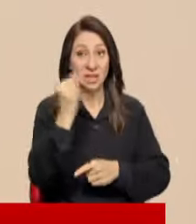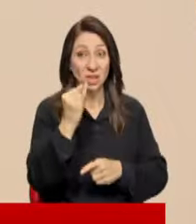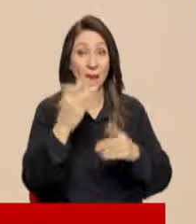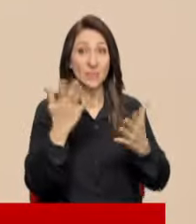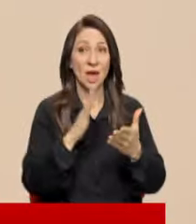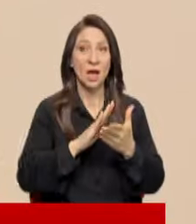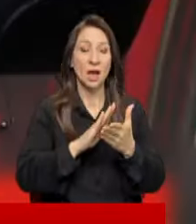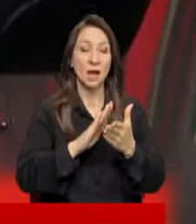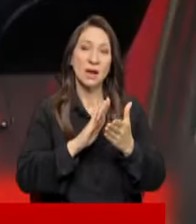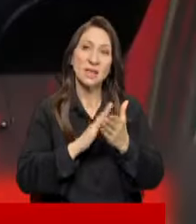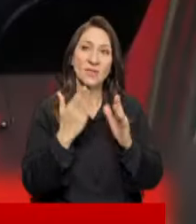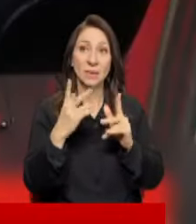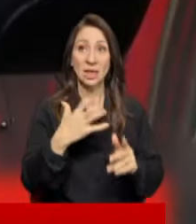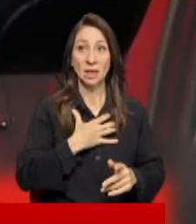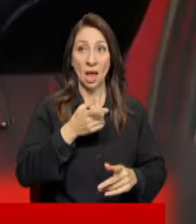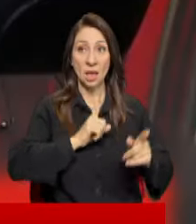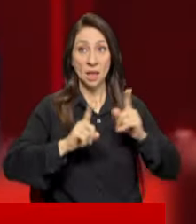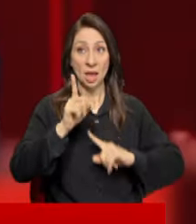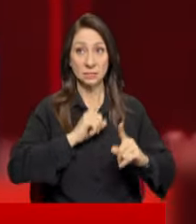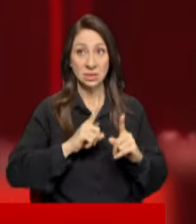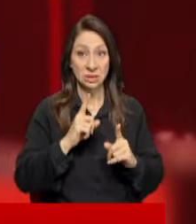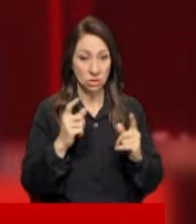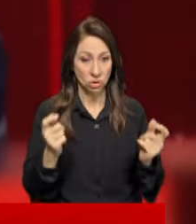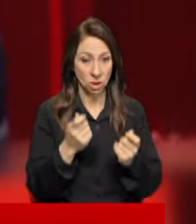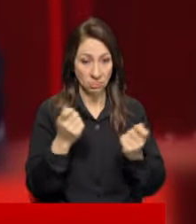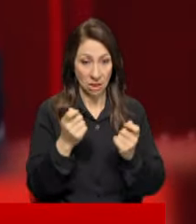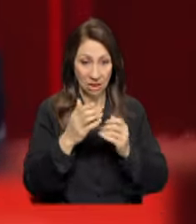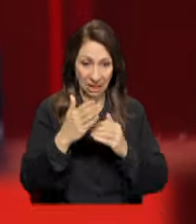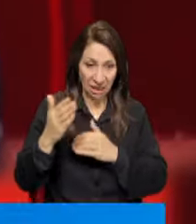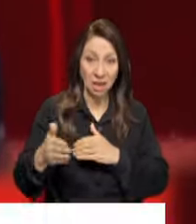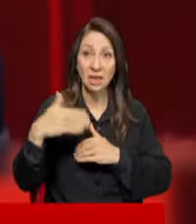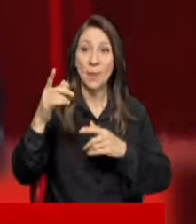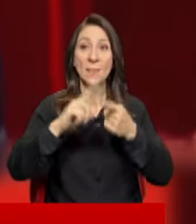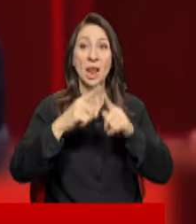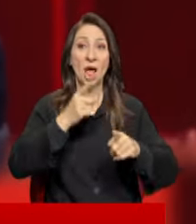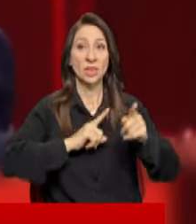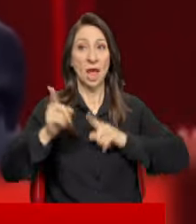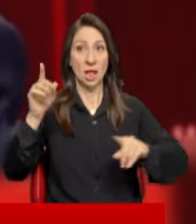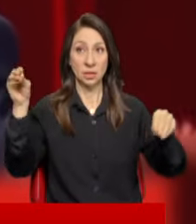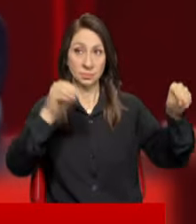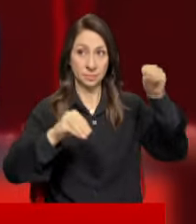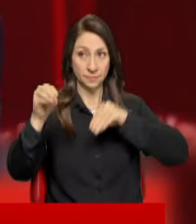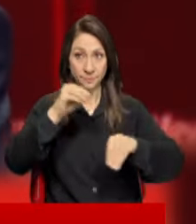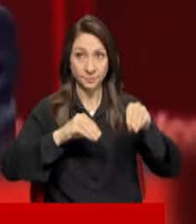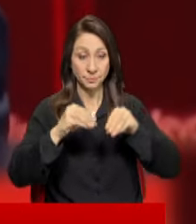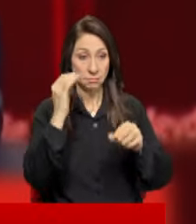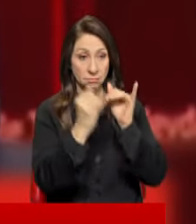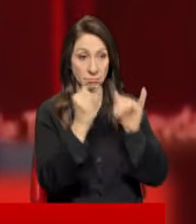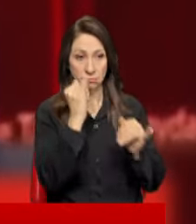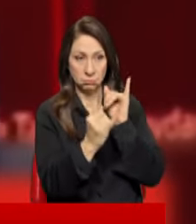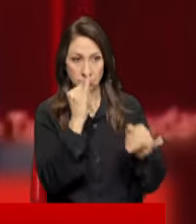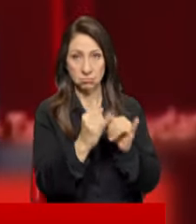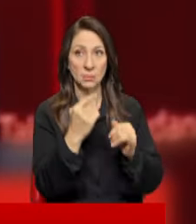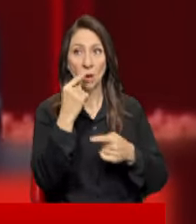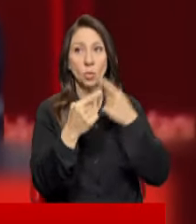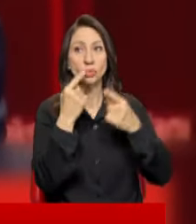de ayrılığa kapı açtı. Kendi adaylarımızı öne çıkartmak yerine diğer partilerin adaylarını yerme üzerine bir